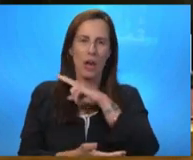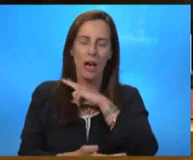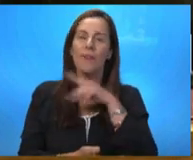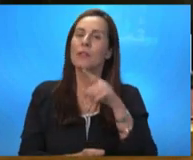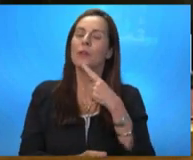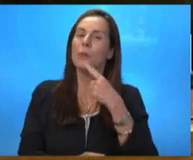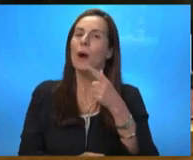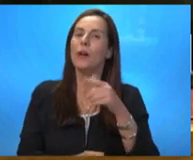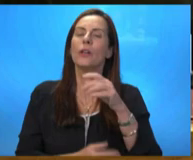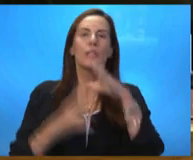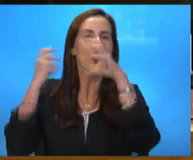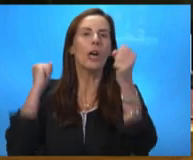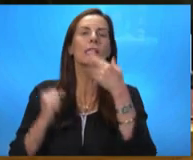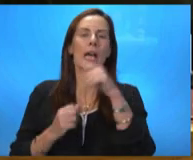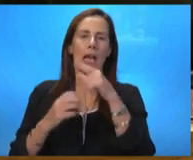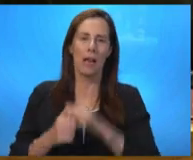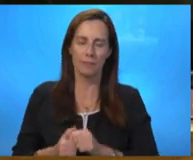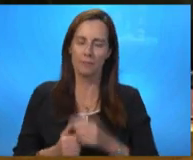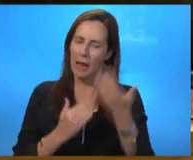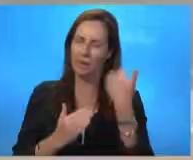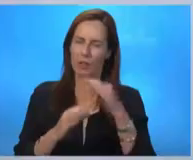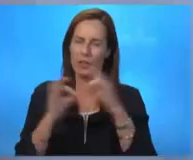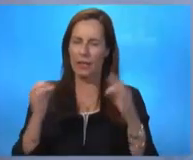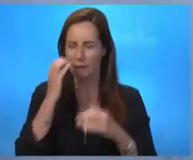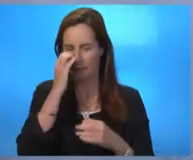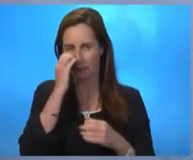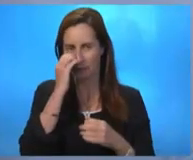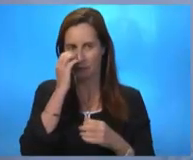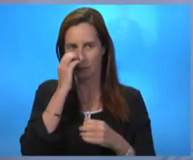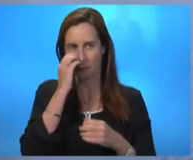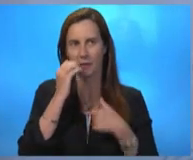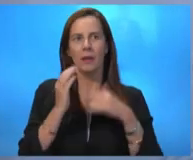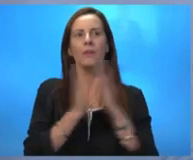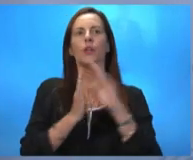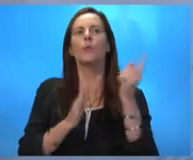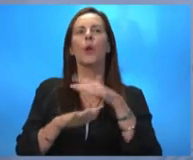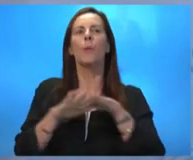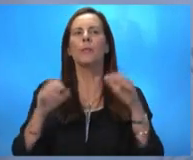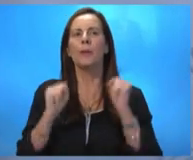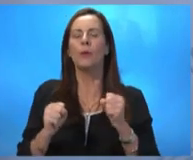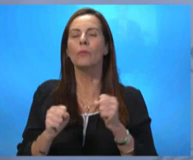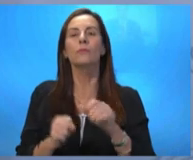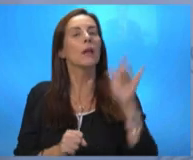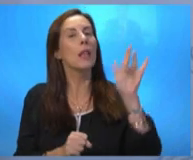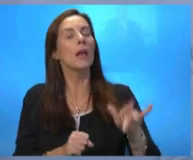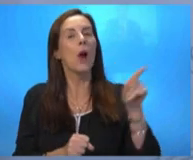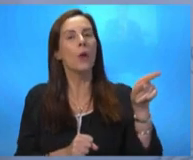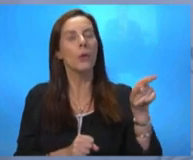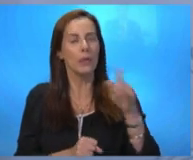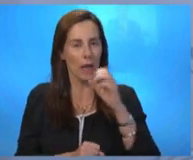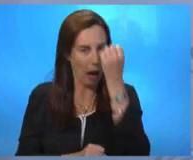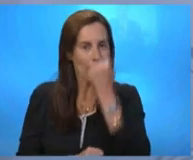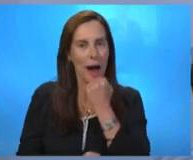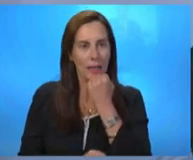שאמר שגריר ישראל באום לפני שהתחיל. Calling on the Security Council to condemn Hamas and